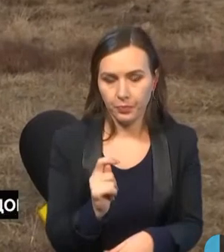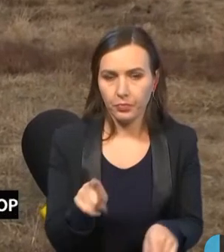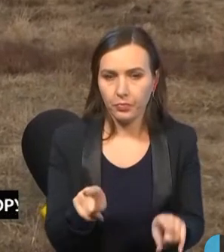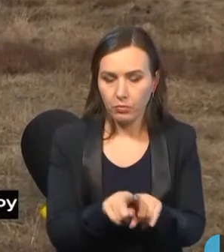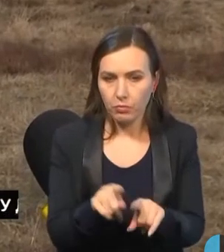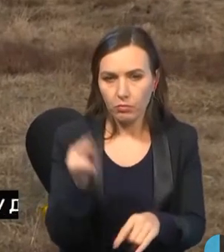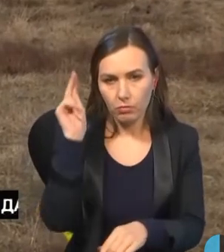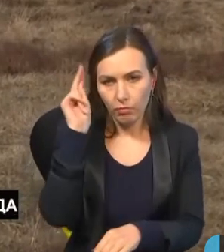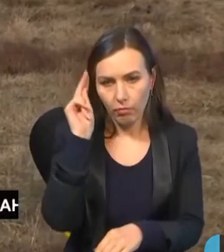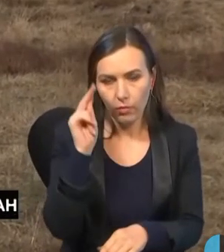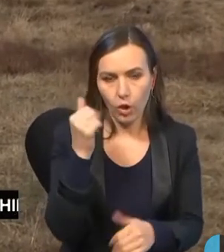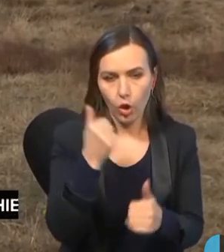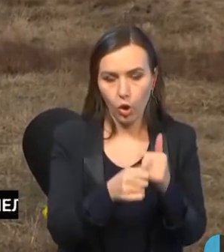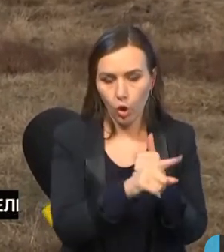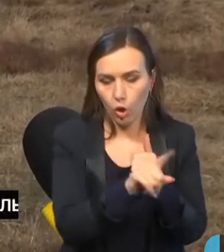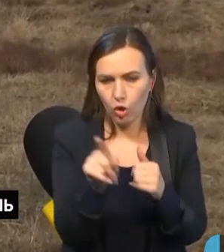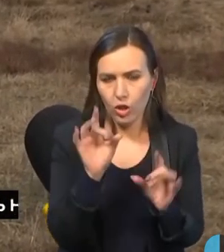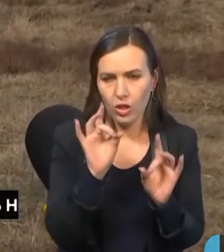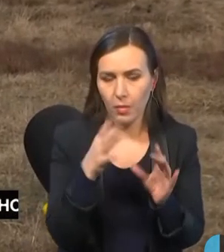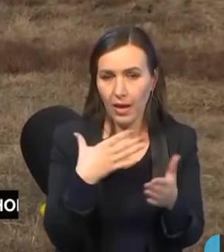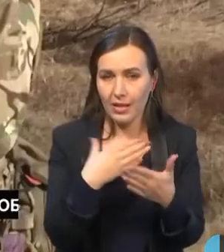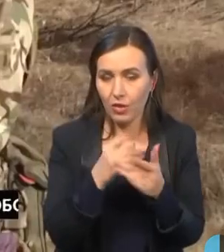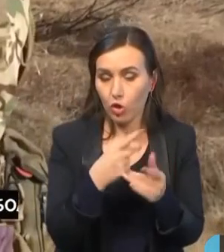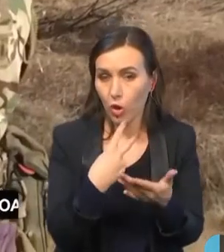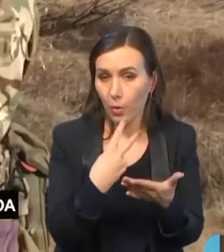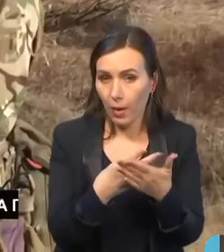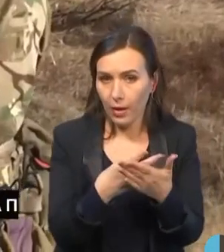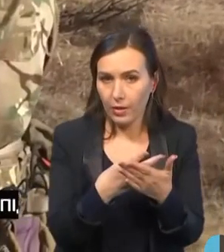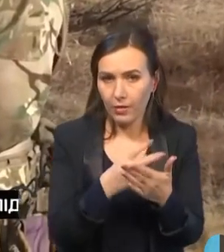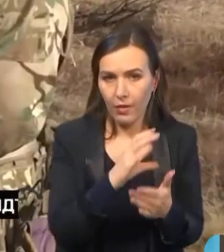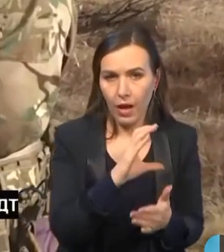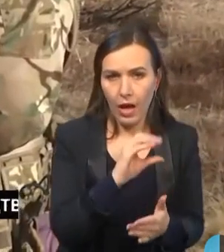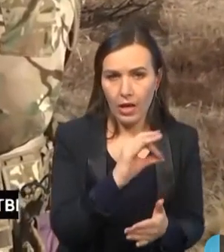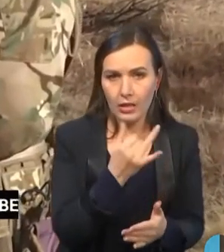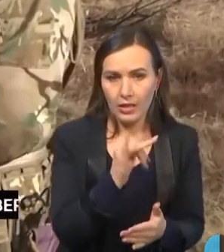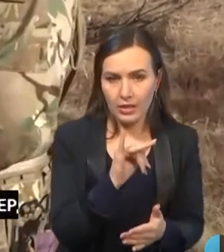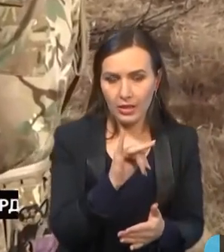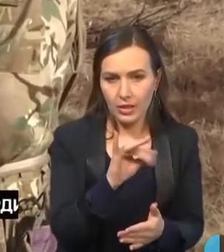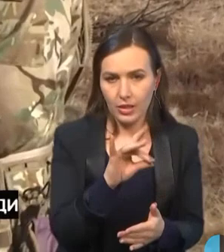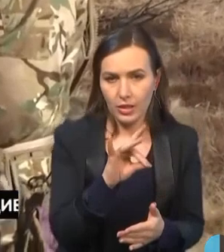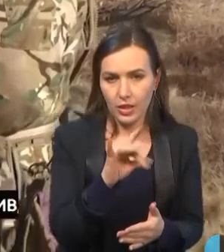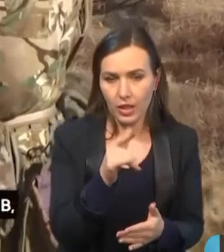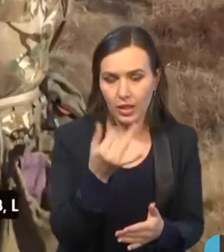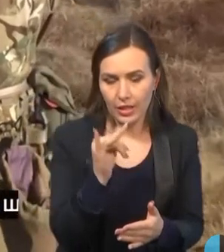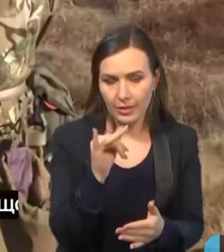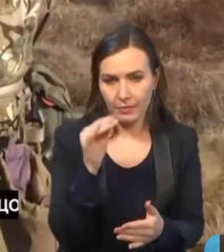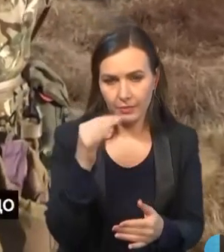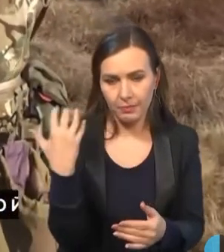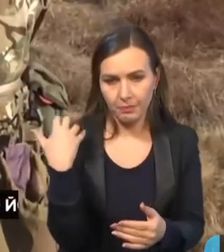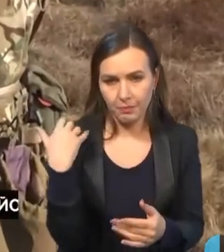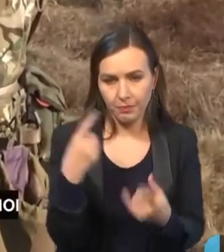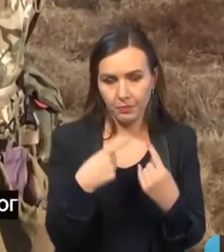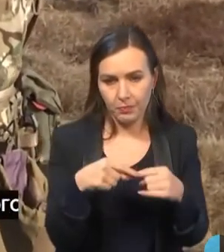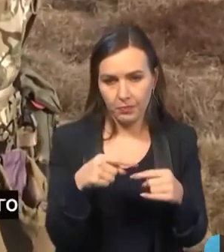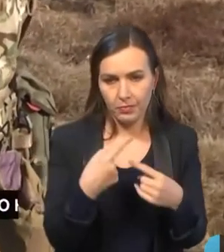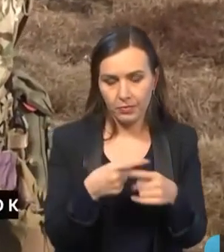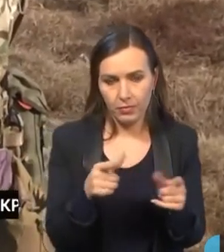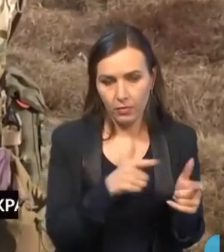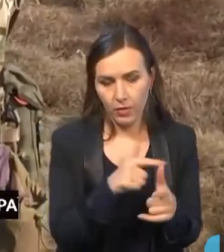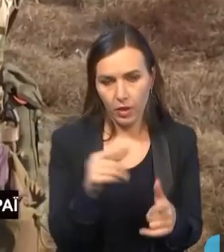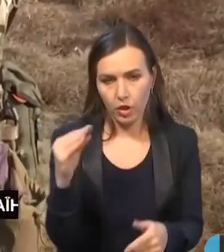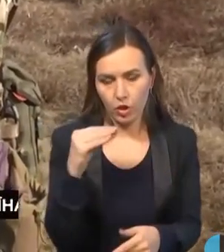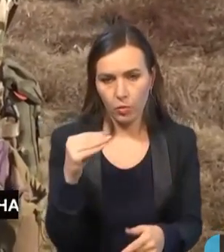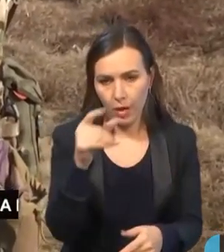і кожен щось розповідає своє, що він бачив. Сергій Кадлубівський, начальник циклу вибухотехнічної підготовки Житомирської